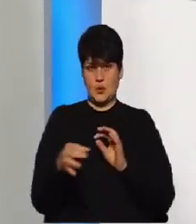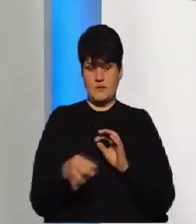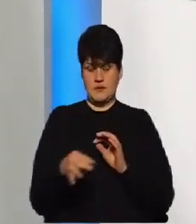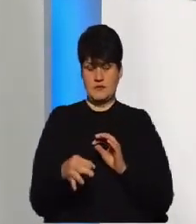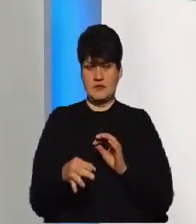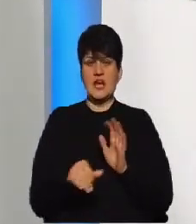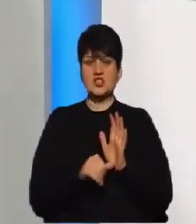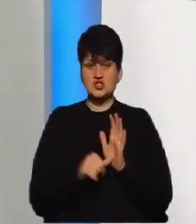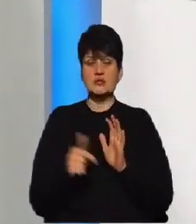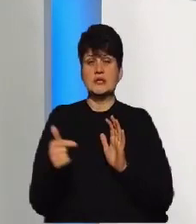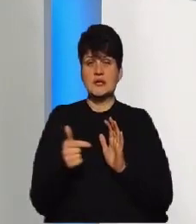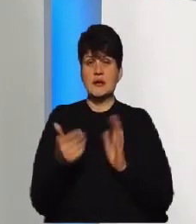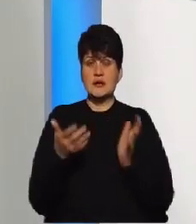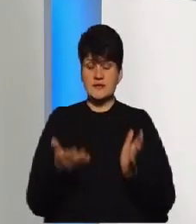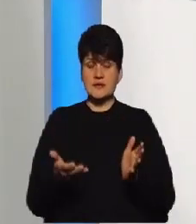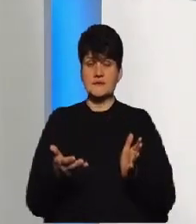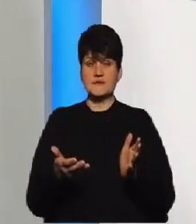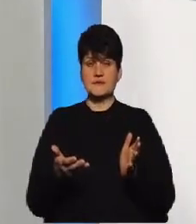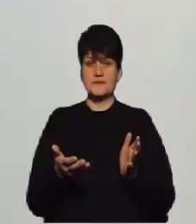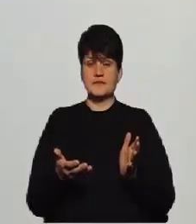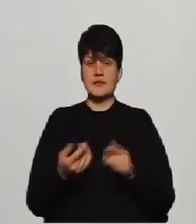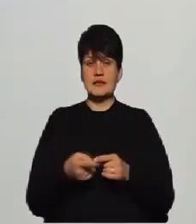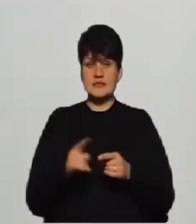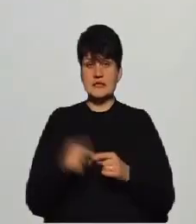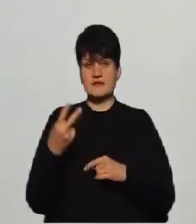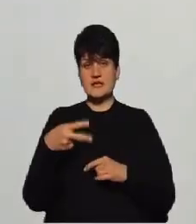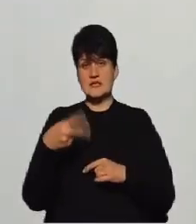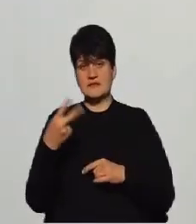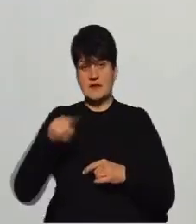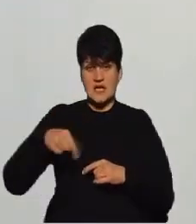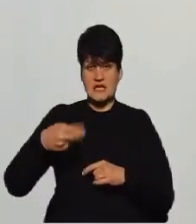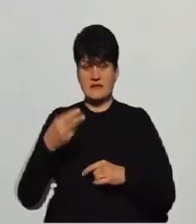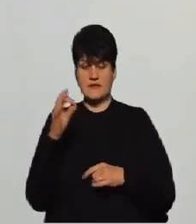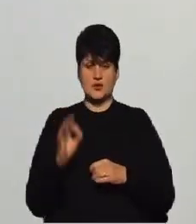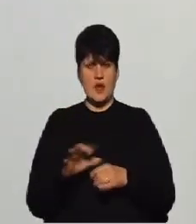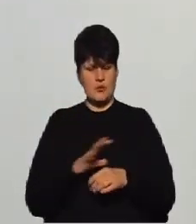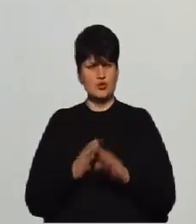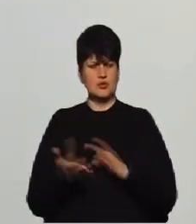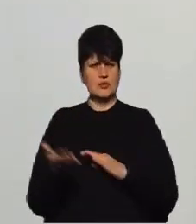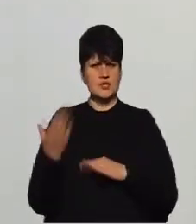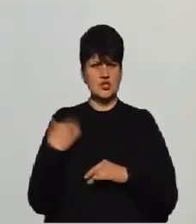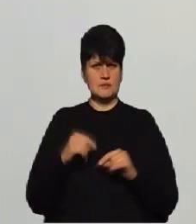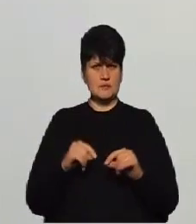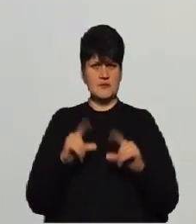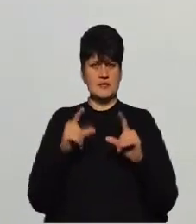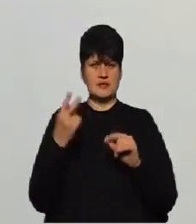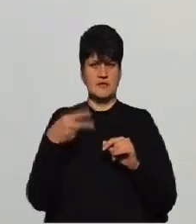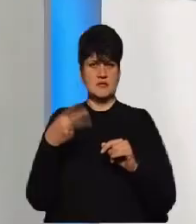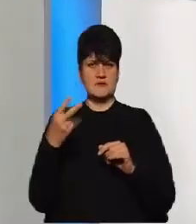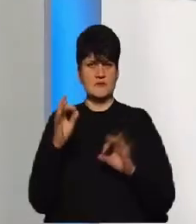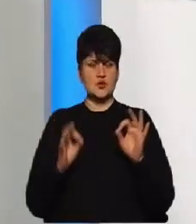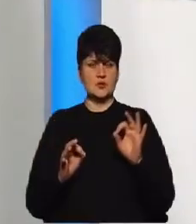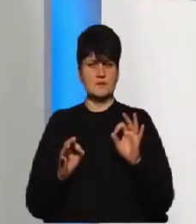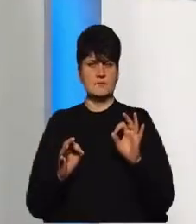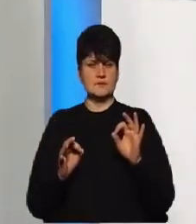гривень, але це відсотка? Це відсотки 22,2%. Ще було таке підвищення в Тернополі на 22%?